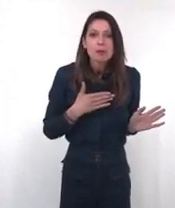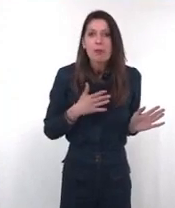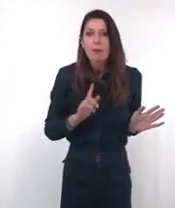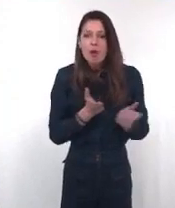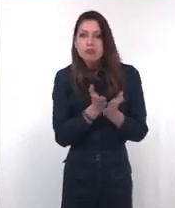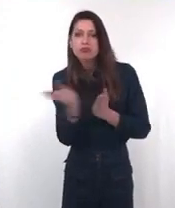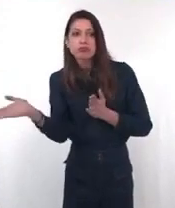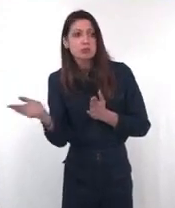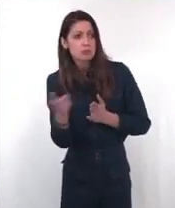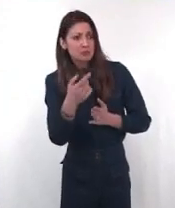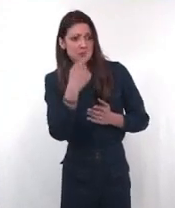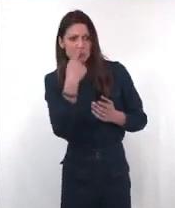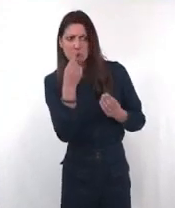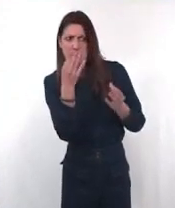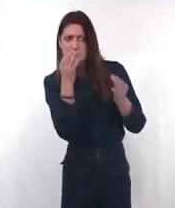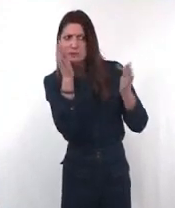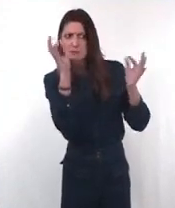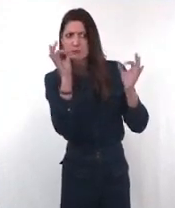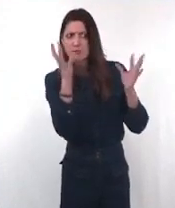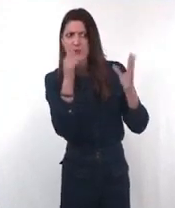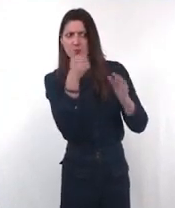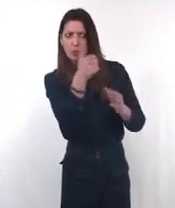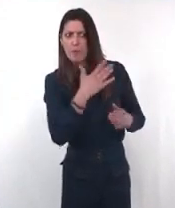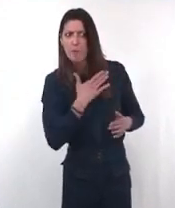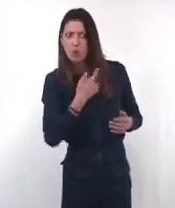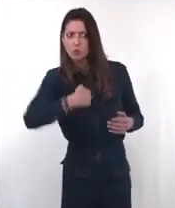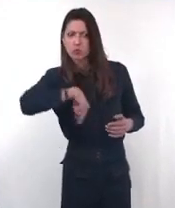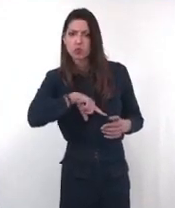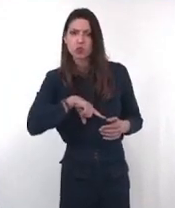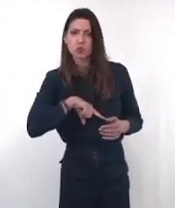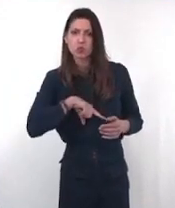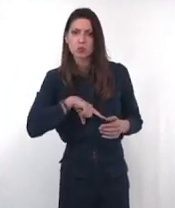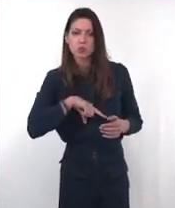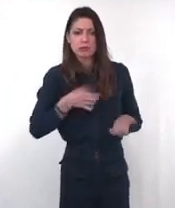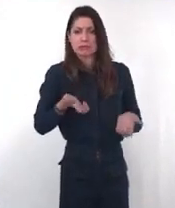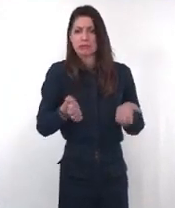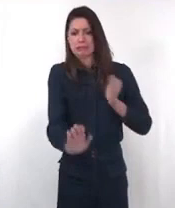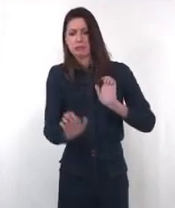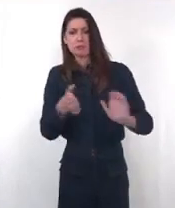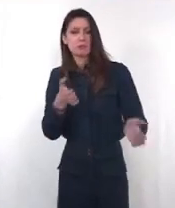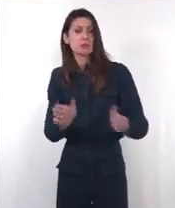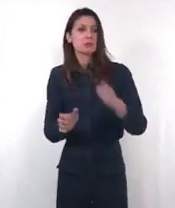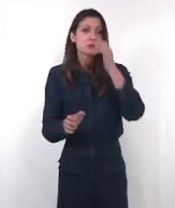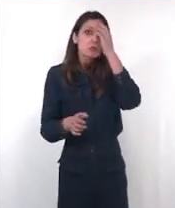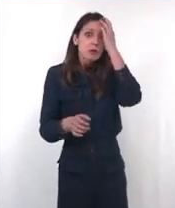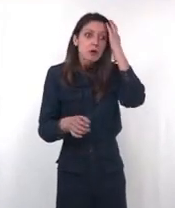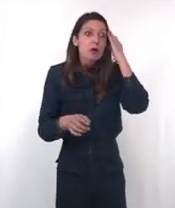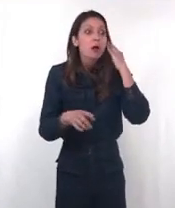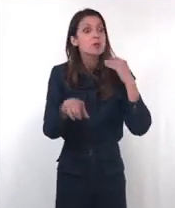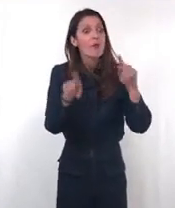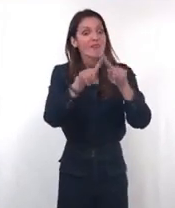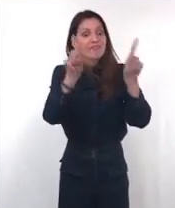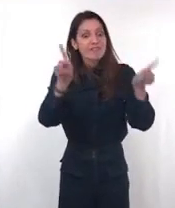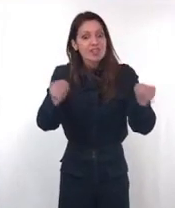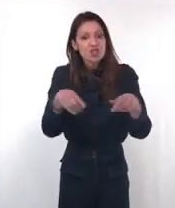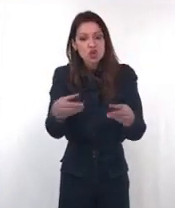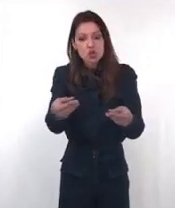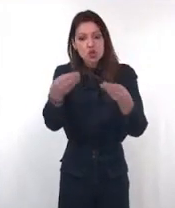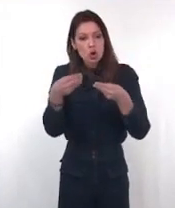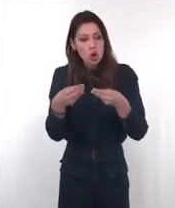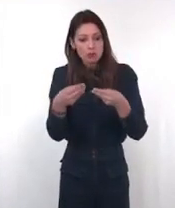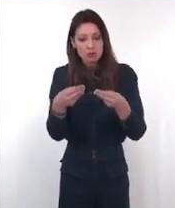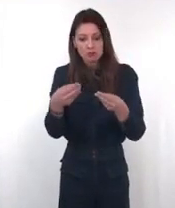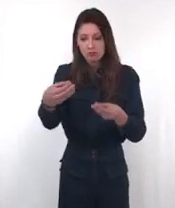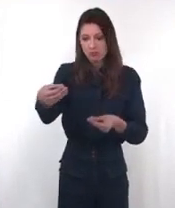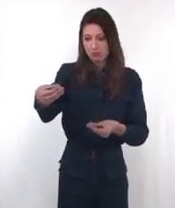que vous avez peur de nous. On peut et non, vous dites, vous débattez pas, on découvre les fiches en même temps que vous. On n'a pas de chiffres,